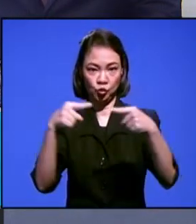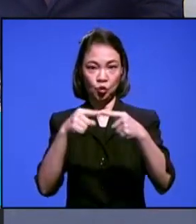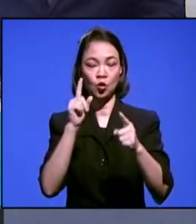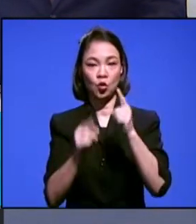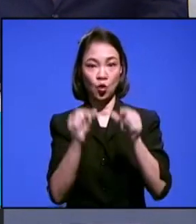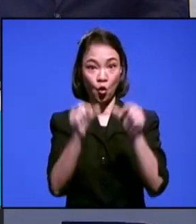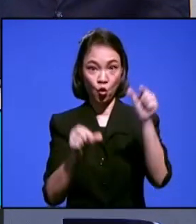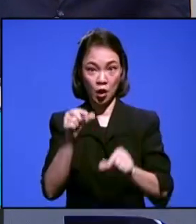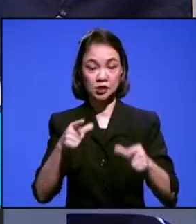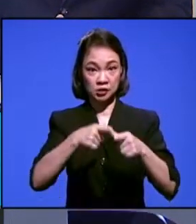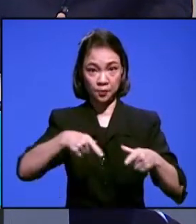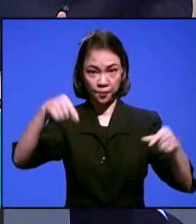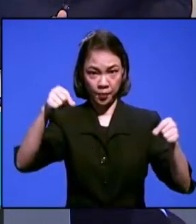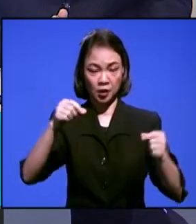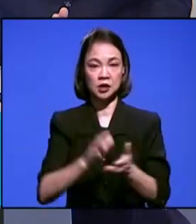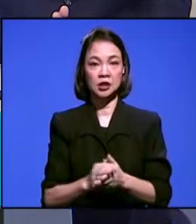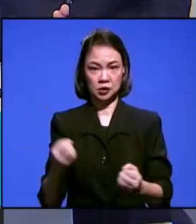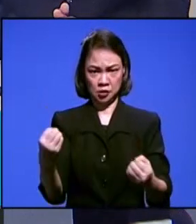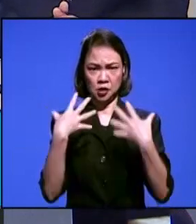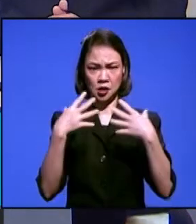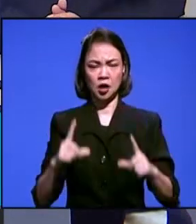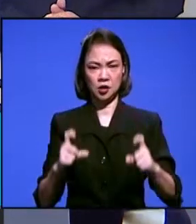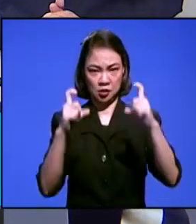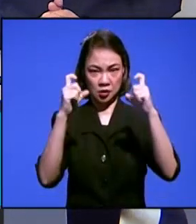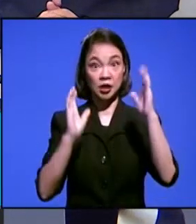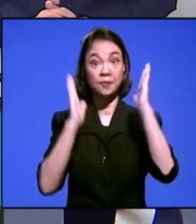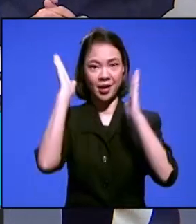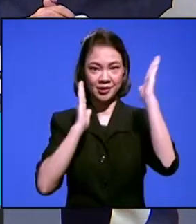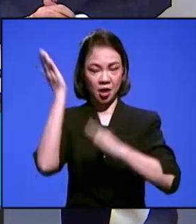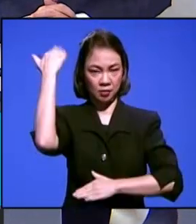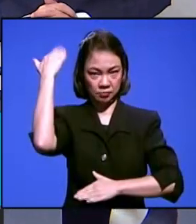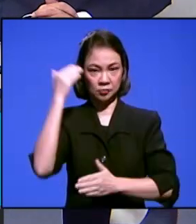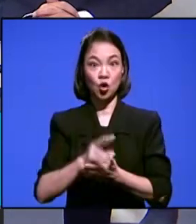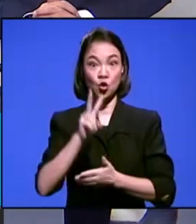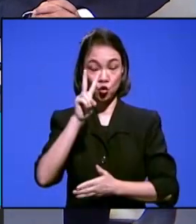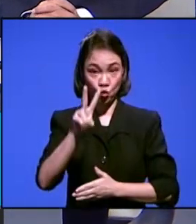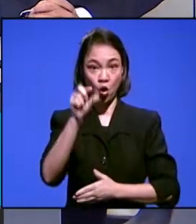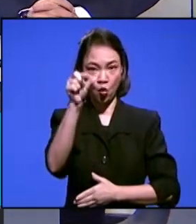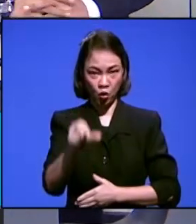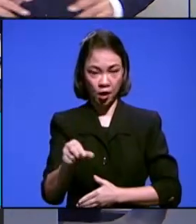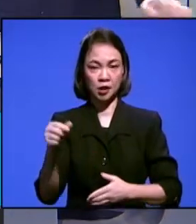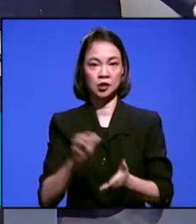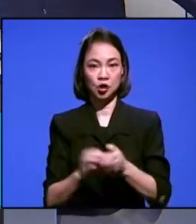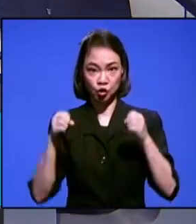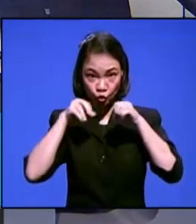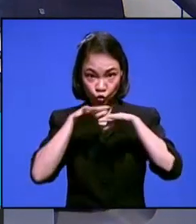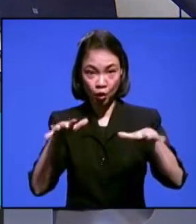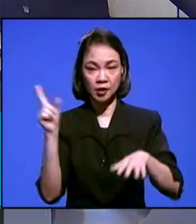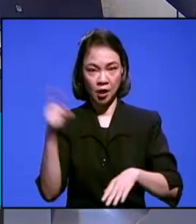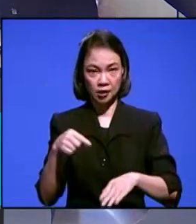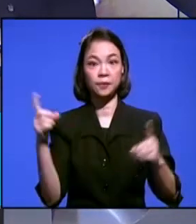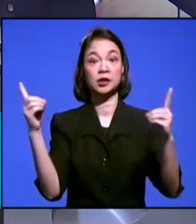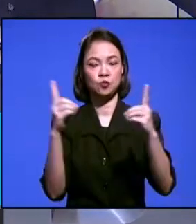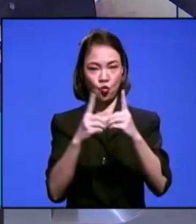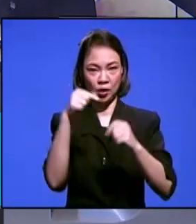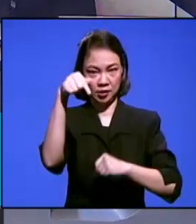warga Jepang yang dinyatakan positif virus corona di Malaysia. Diduga kuat keduanya tertular dari pertemuan ini. Dan kedua